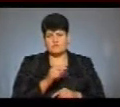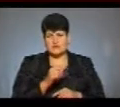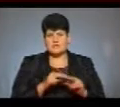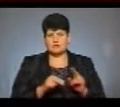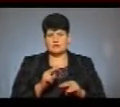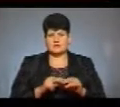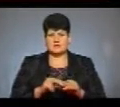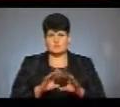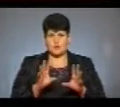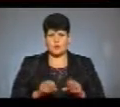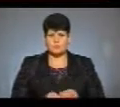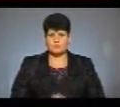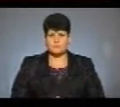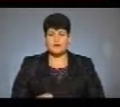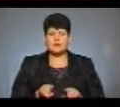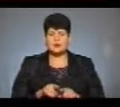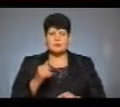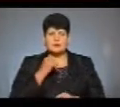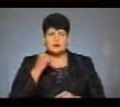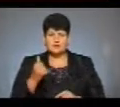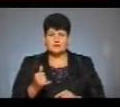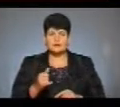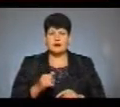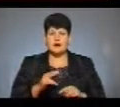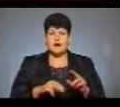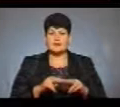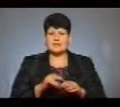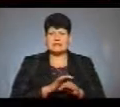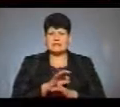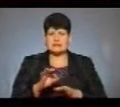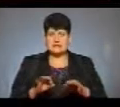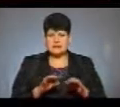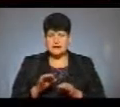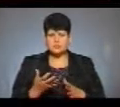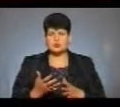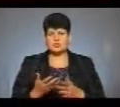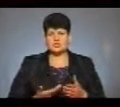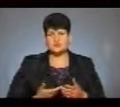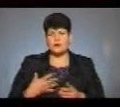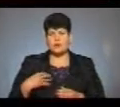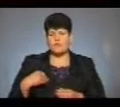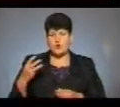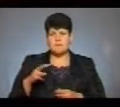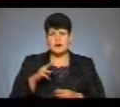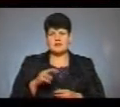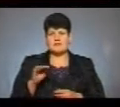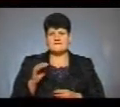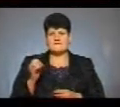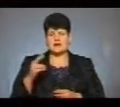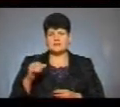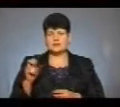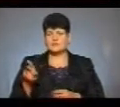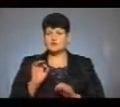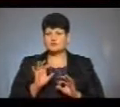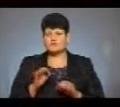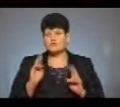будівництво комплексу. Також ми телефонували до архітектора проєкту меморіального комплексу, який живе у Львові, Михайла Федика. Він розповів,